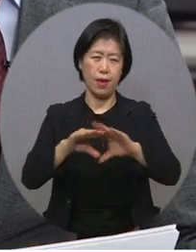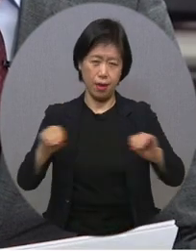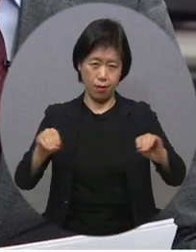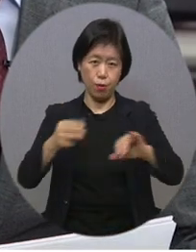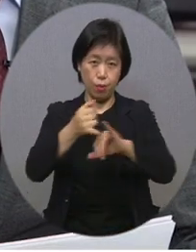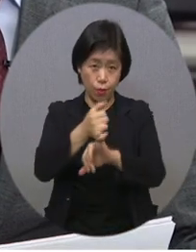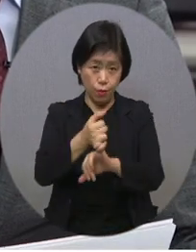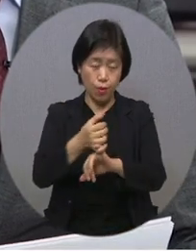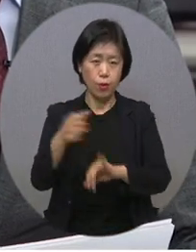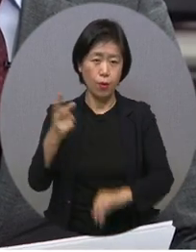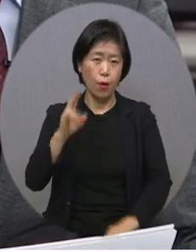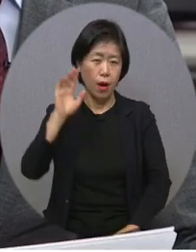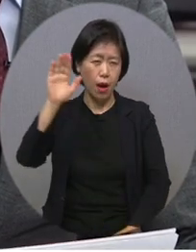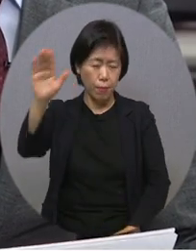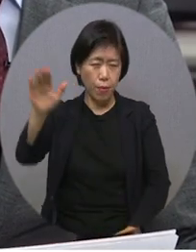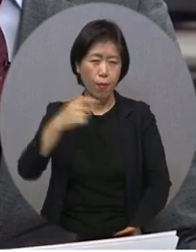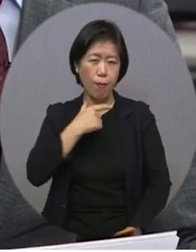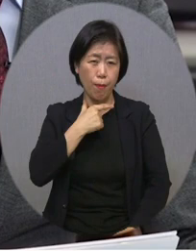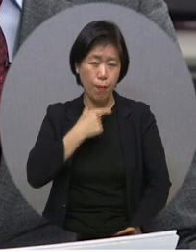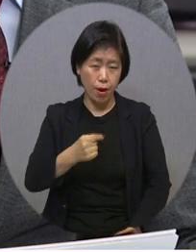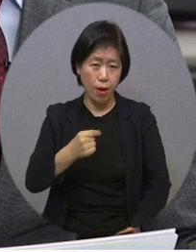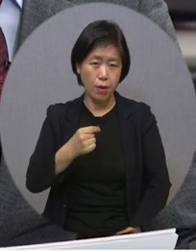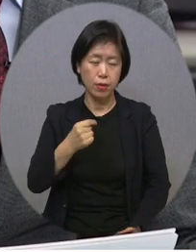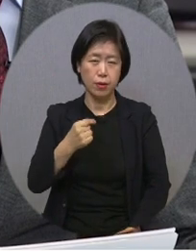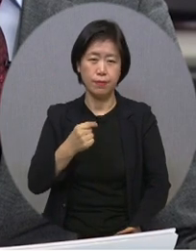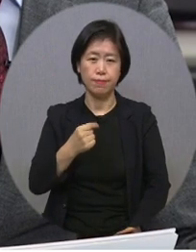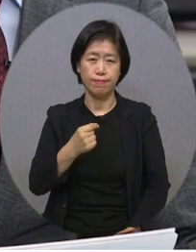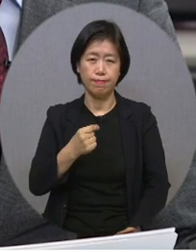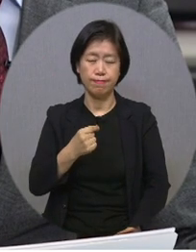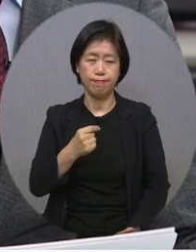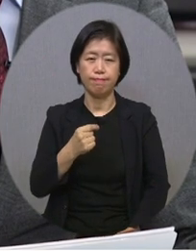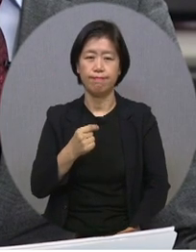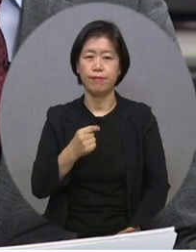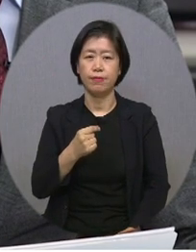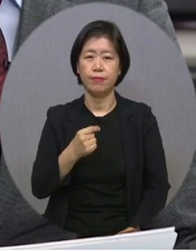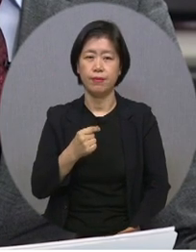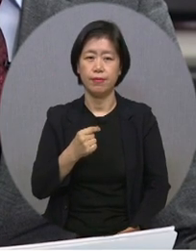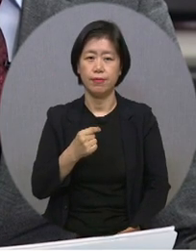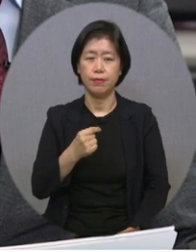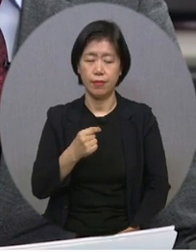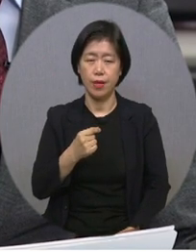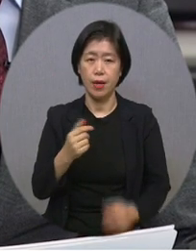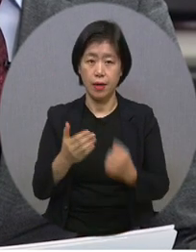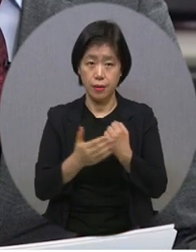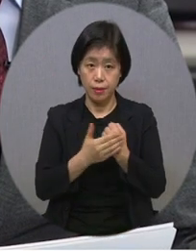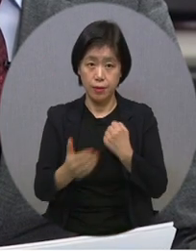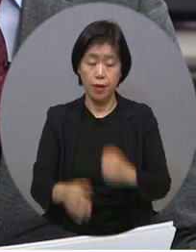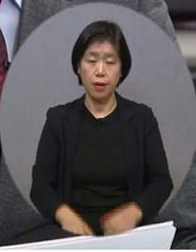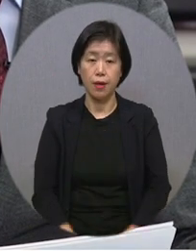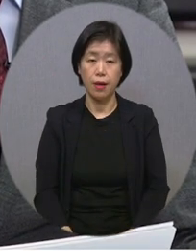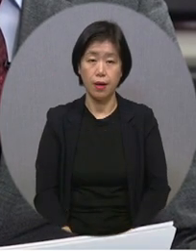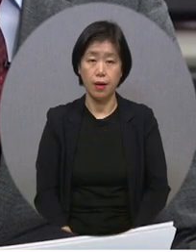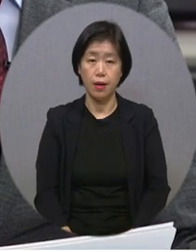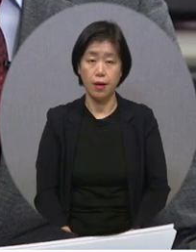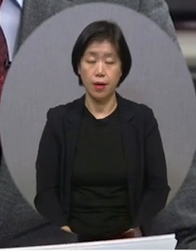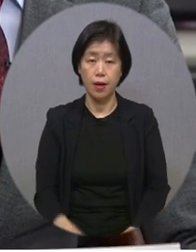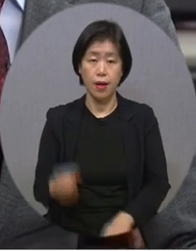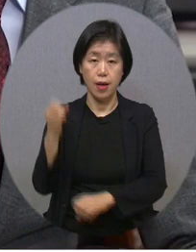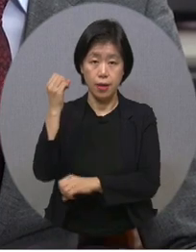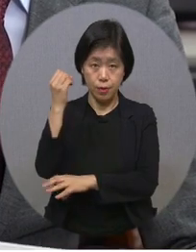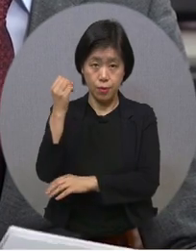그리고 추구해야 될 과제이기 때문에 복지 문제는 특히 기초 지방자치 직접